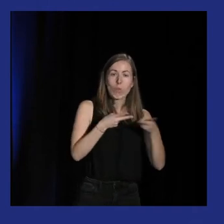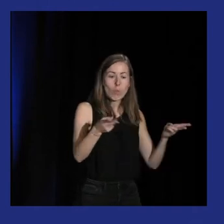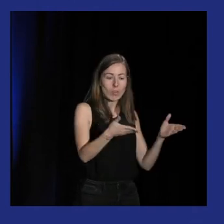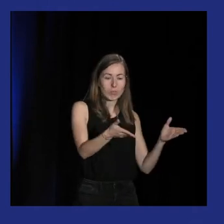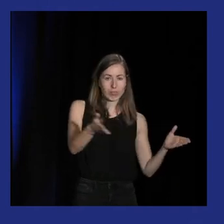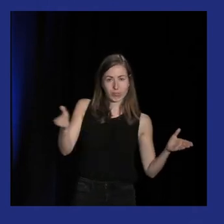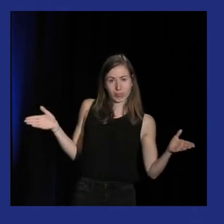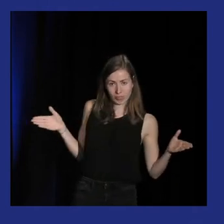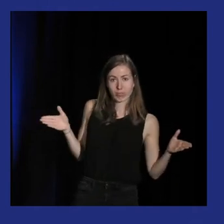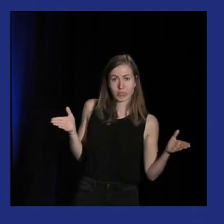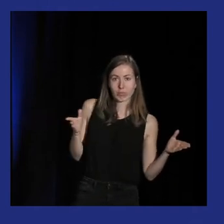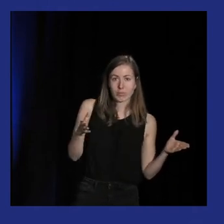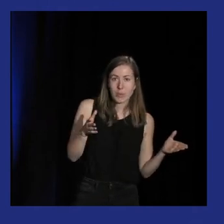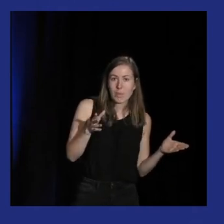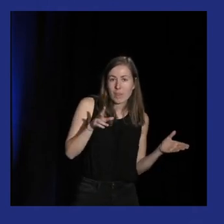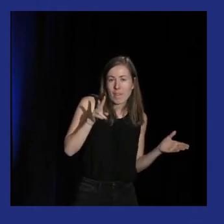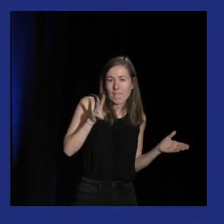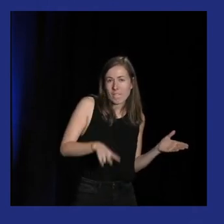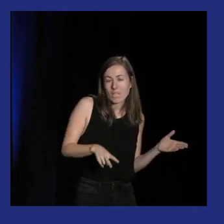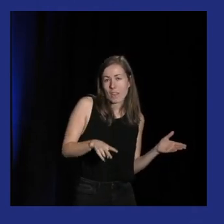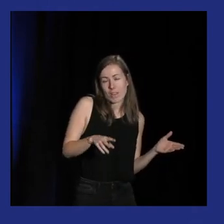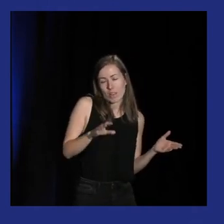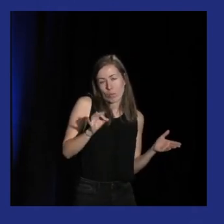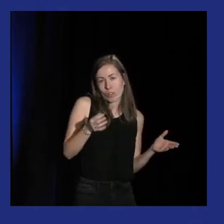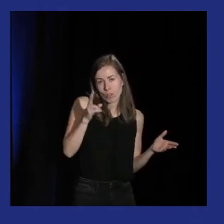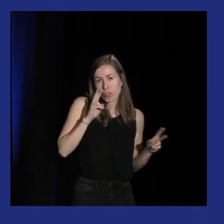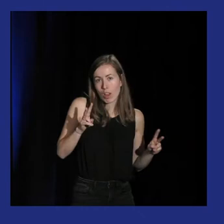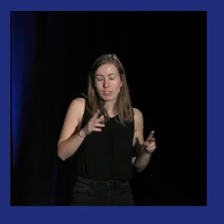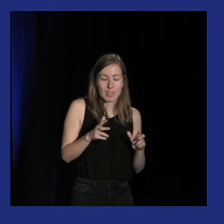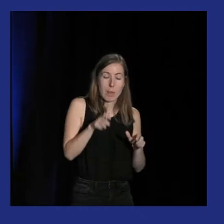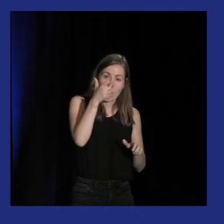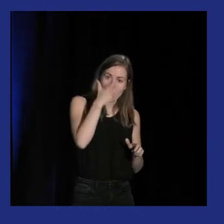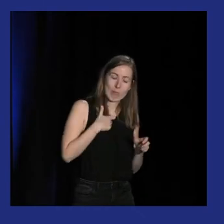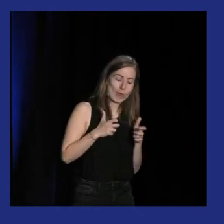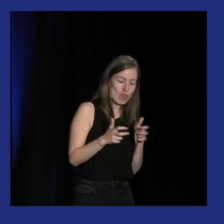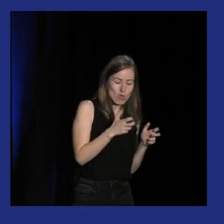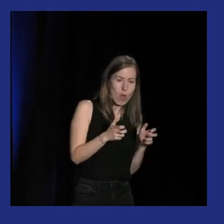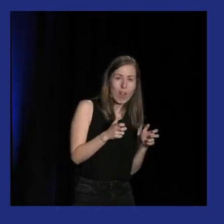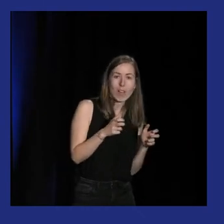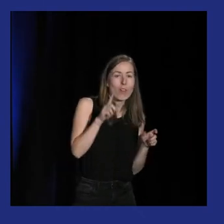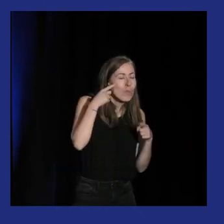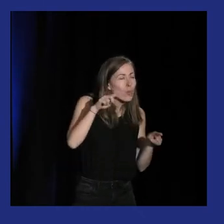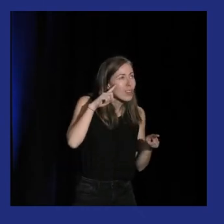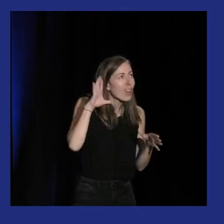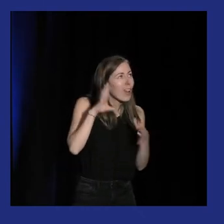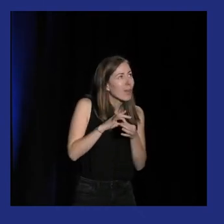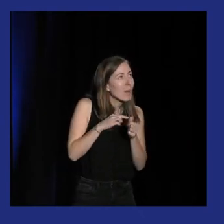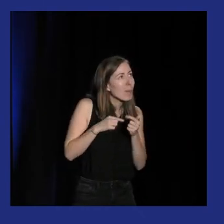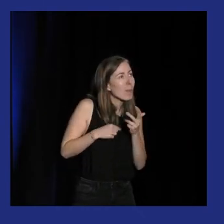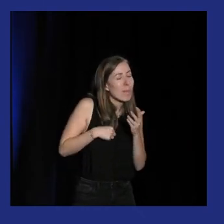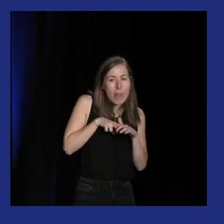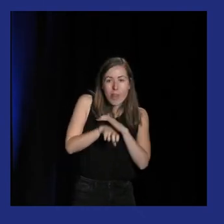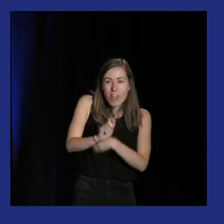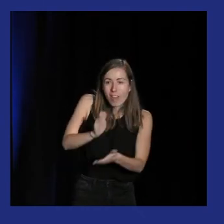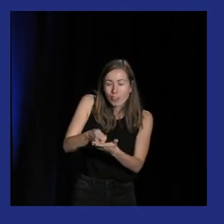c'est avant tout la prolongation de l'expérience finalement du joueur le la BO et le fait de d'aller acheter la BO de